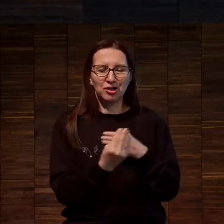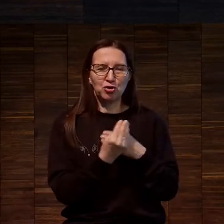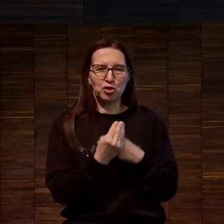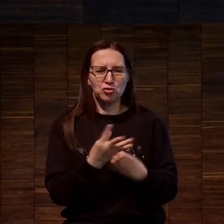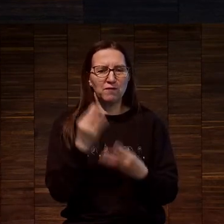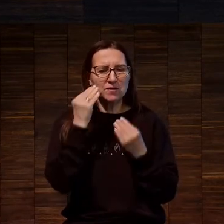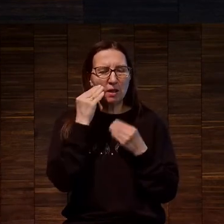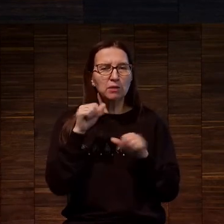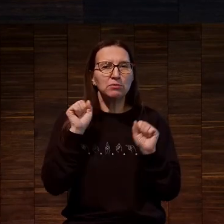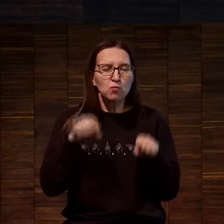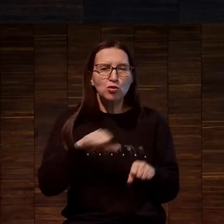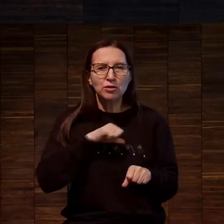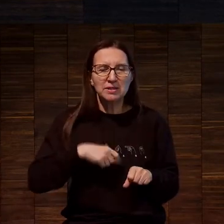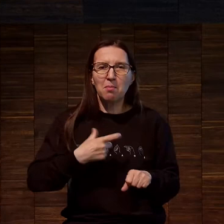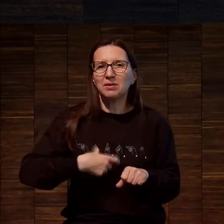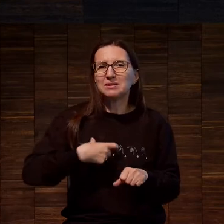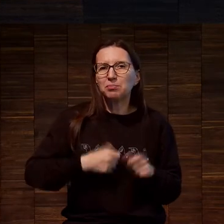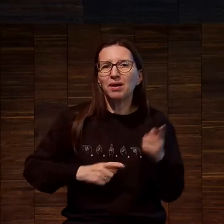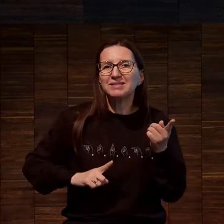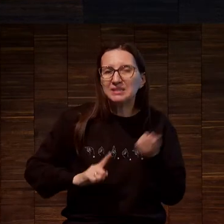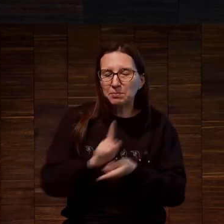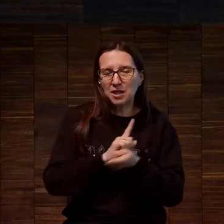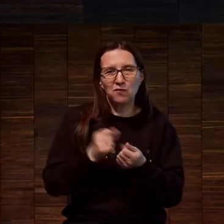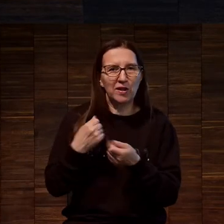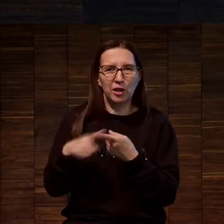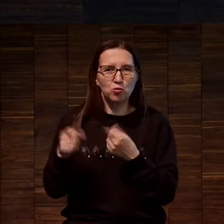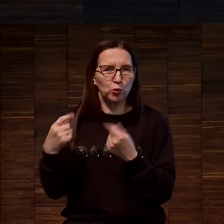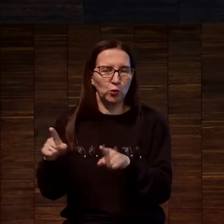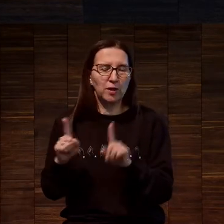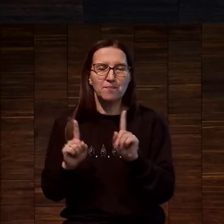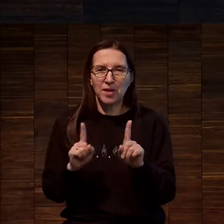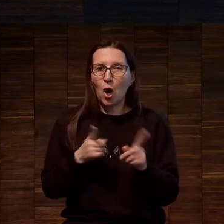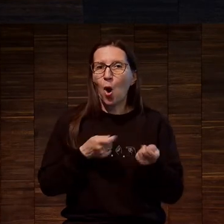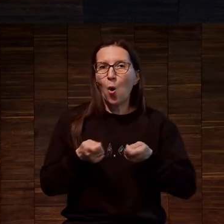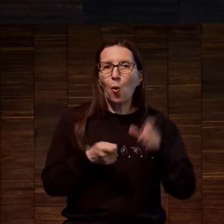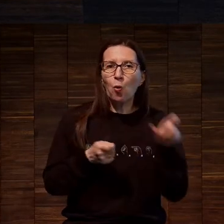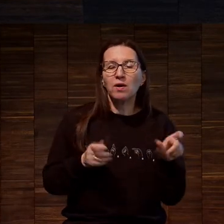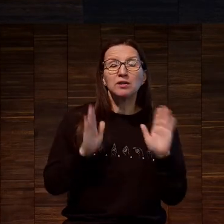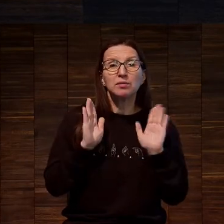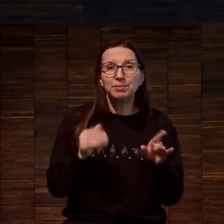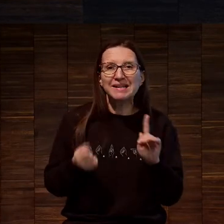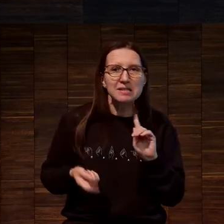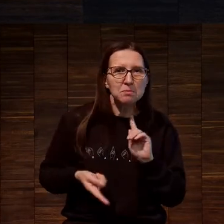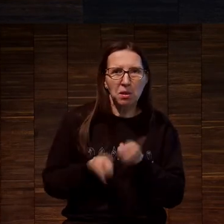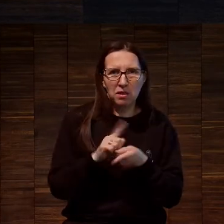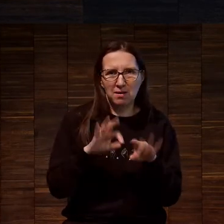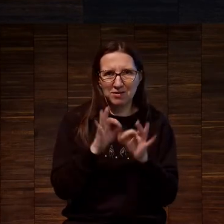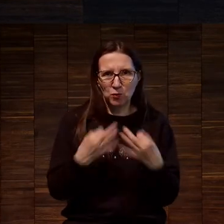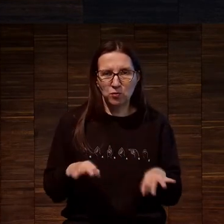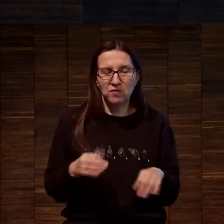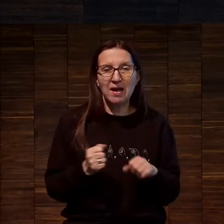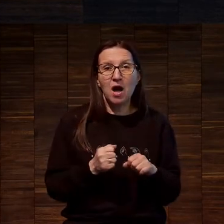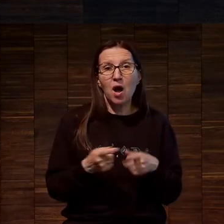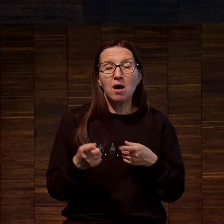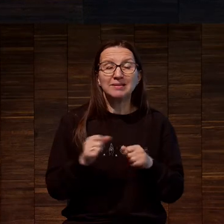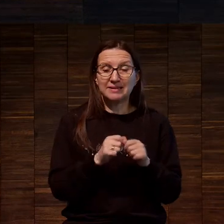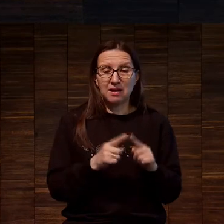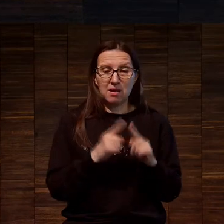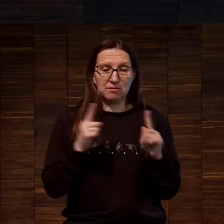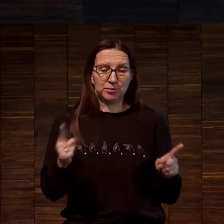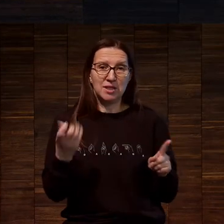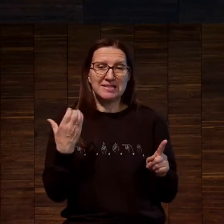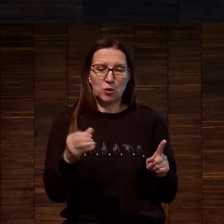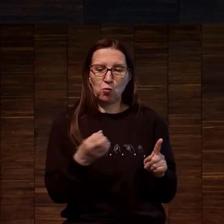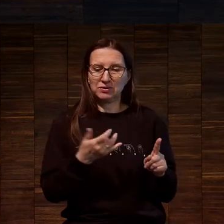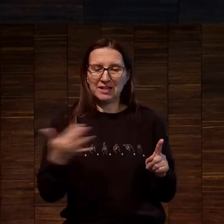саму себя изнутри менять, в отличие от многих других систем. Но смотрите, кураторы вообще изменили искусство. Вы знаете, за последние там 100 с лишним лет, ну, они